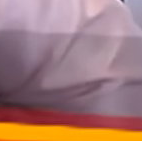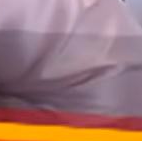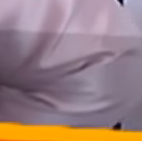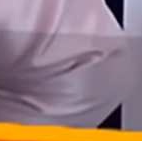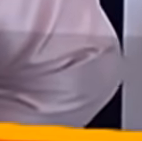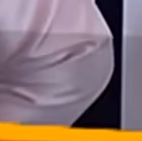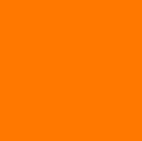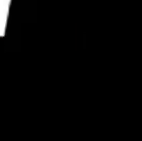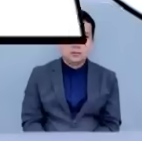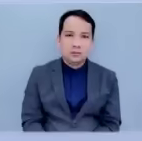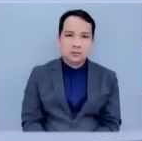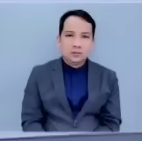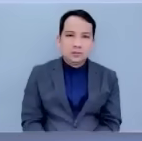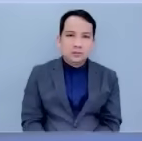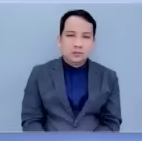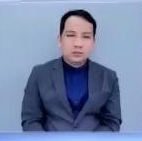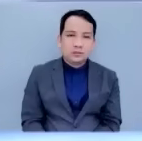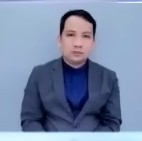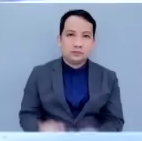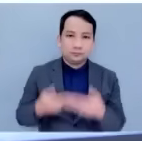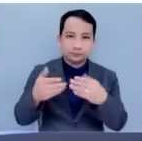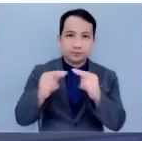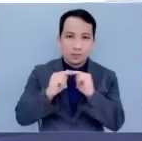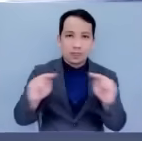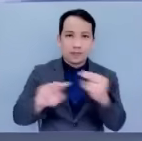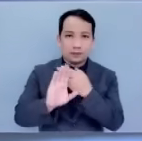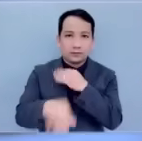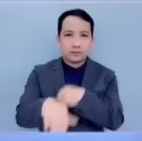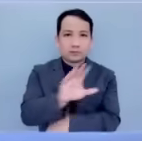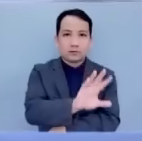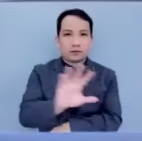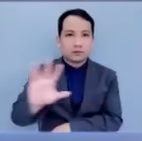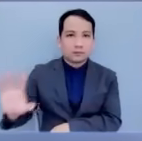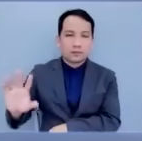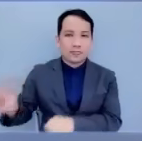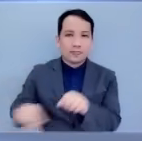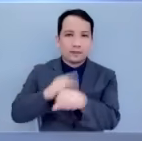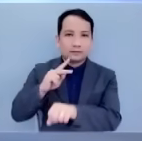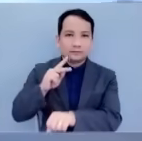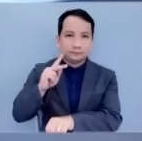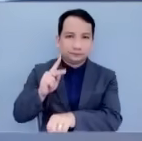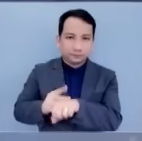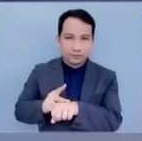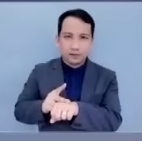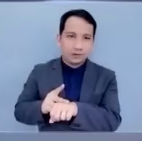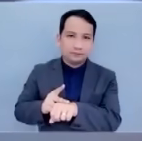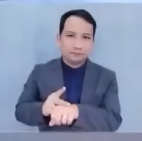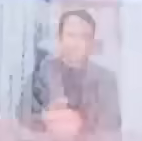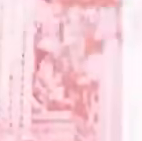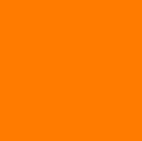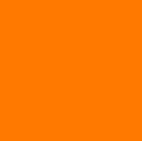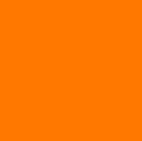Jose. Tuloy-tuloy ang makabuluhang balitaan sa pagbabalik ng Frontline Pilipinas.